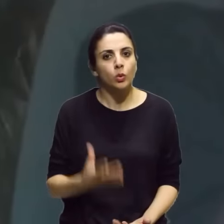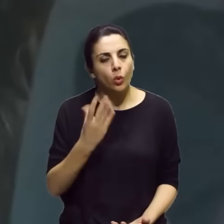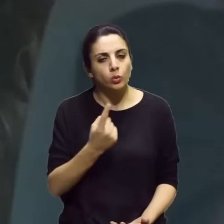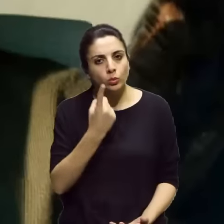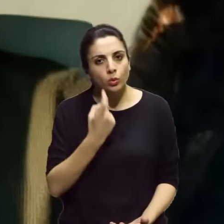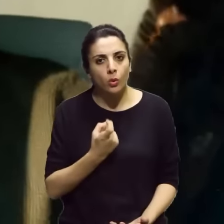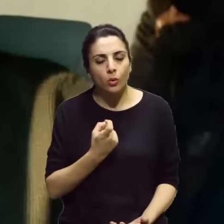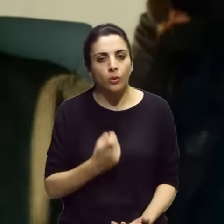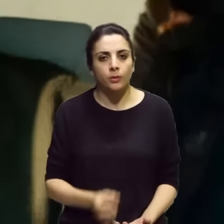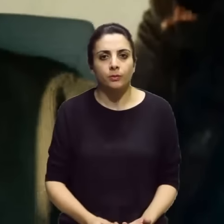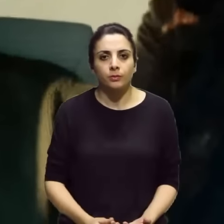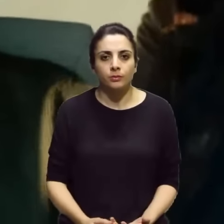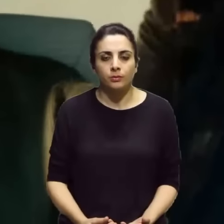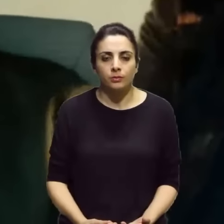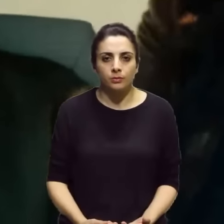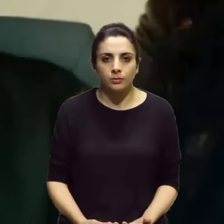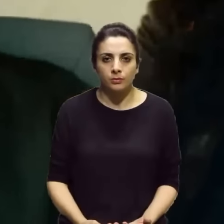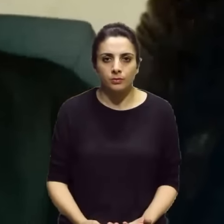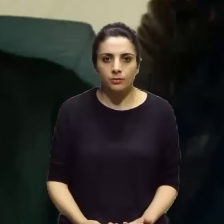Tabii sor.